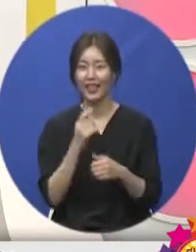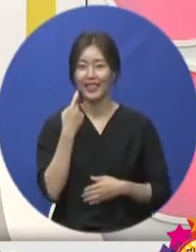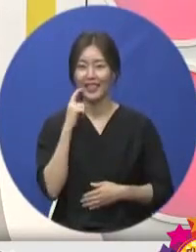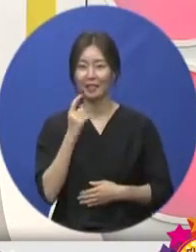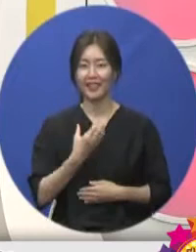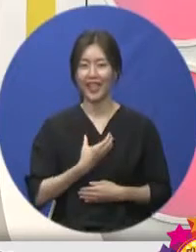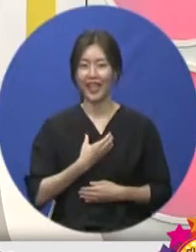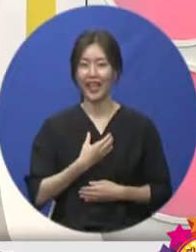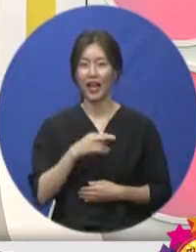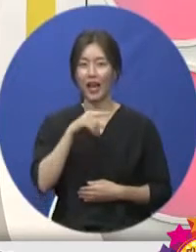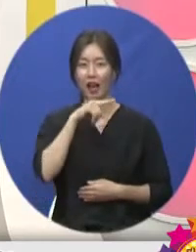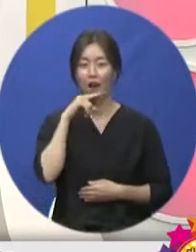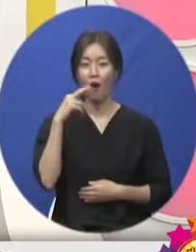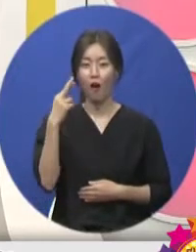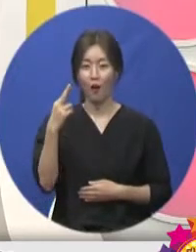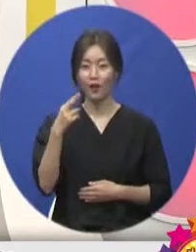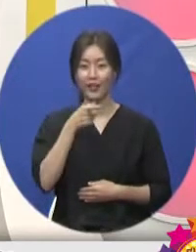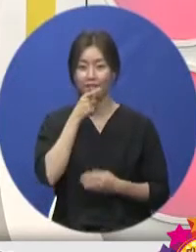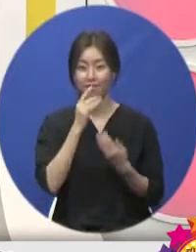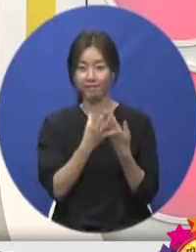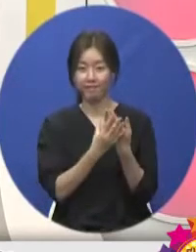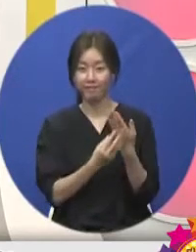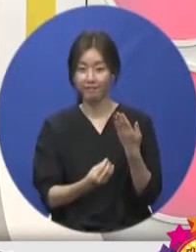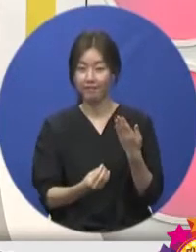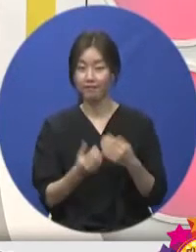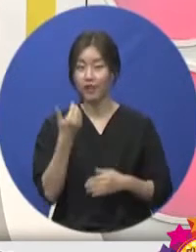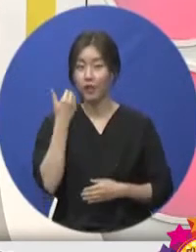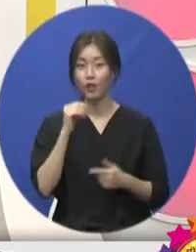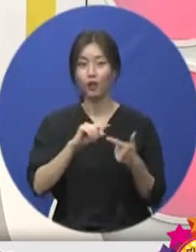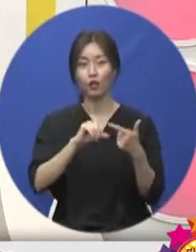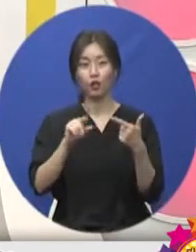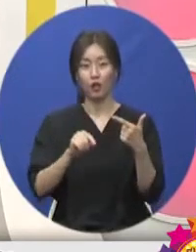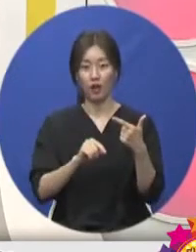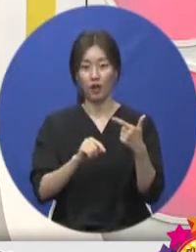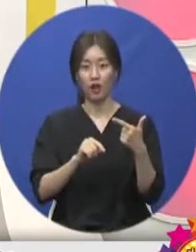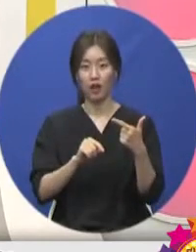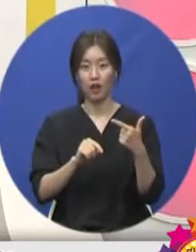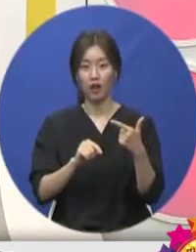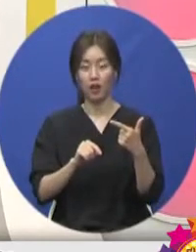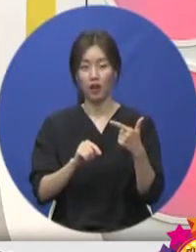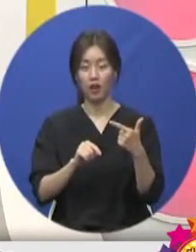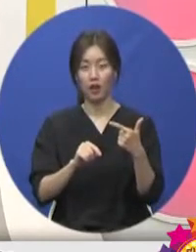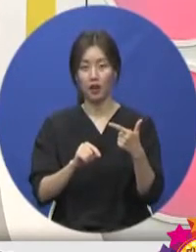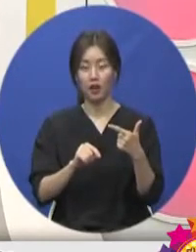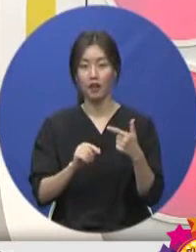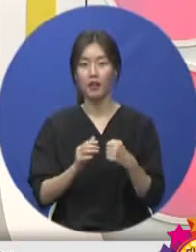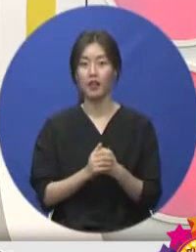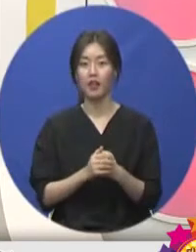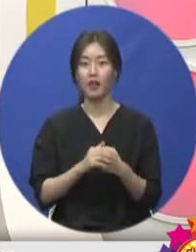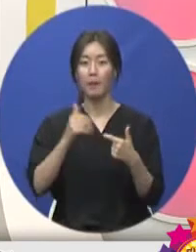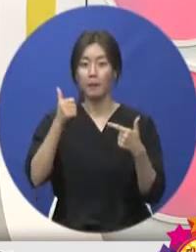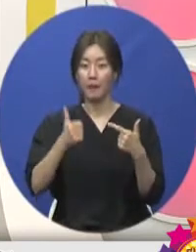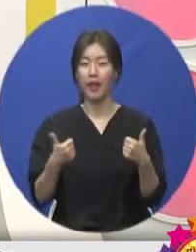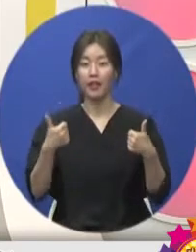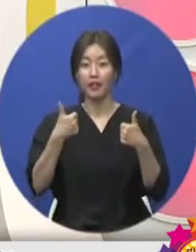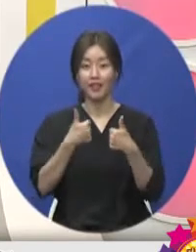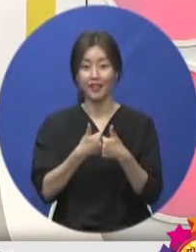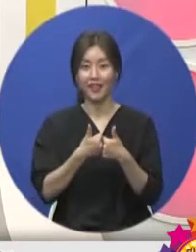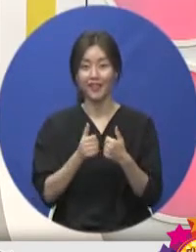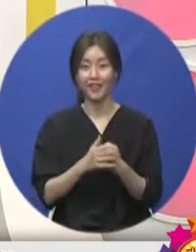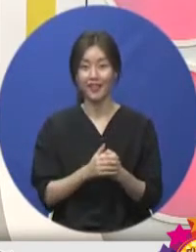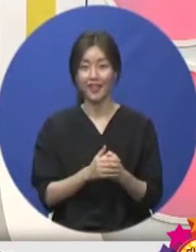홍삼 액기스를 드립니다. 자, 오늘 6월 보은의 달, 아, 월말 결승입니다.